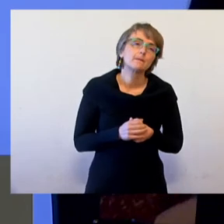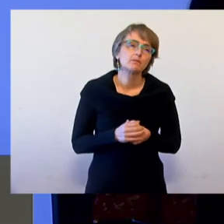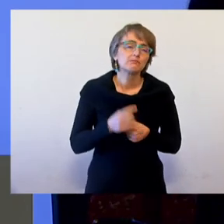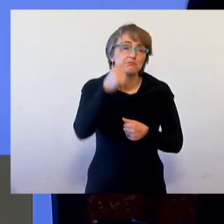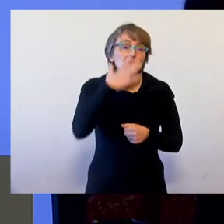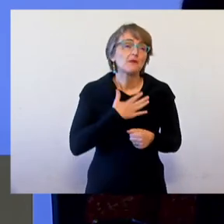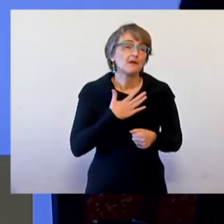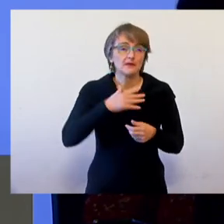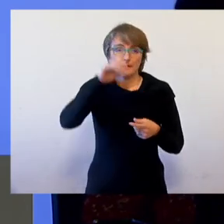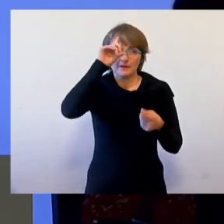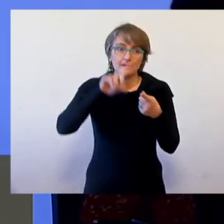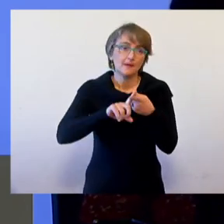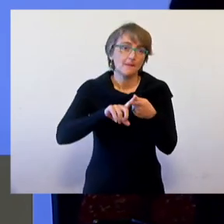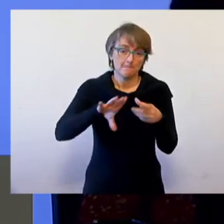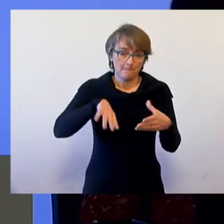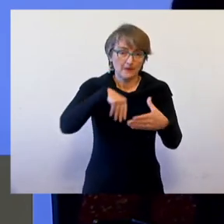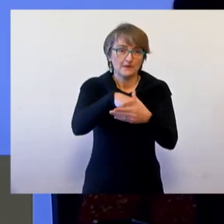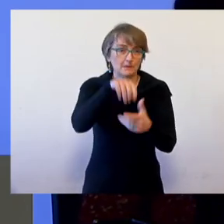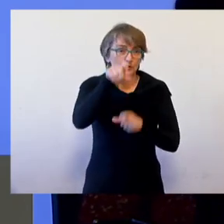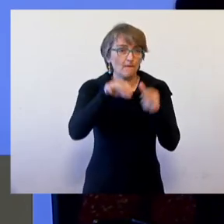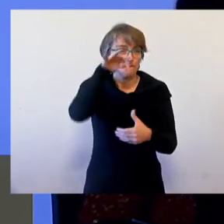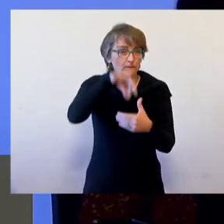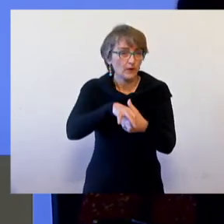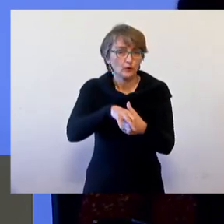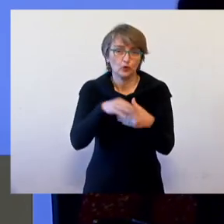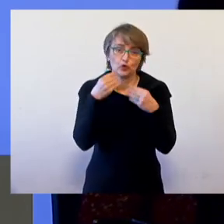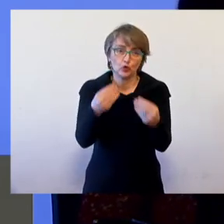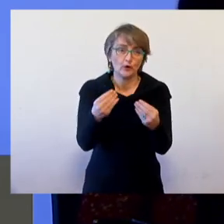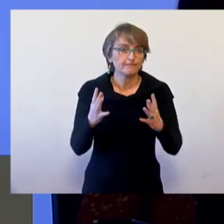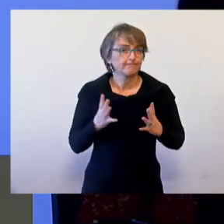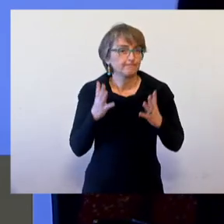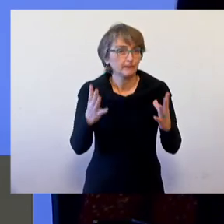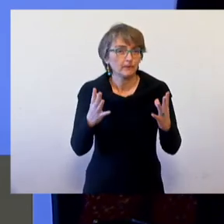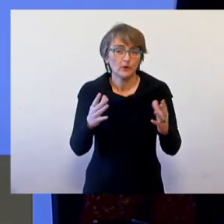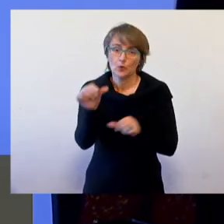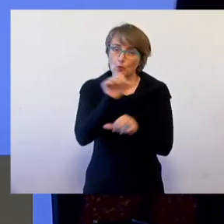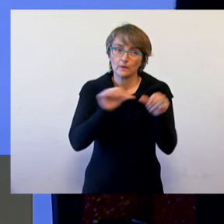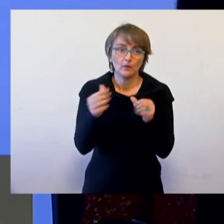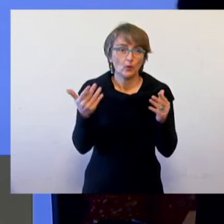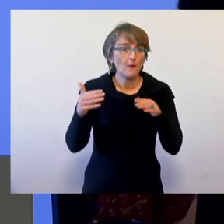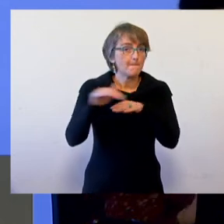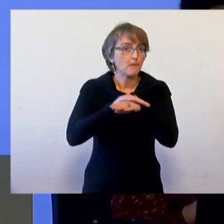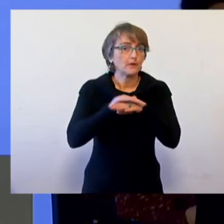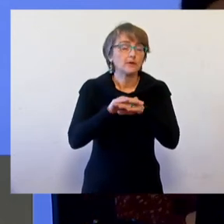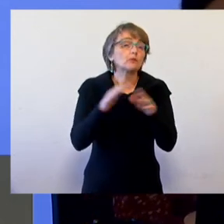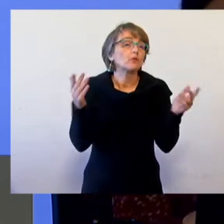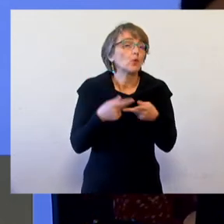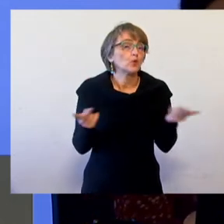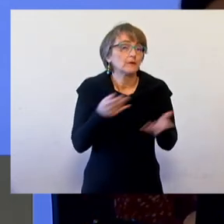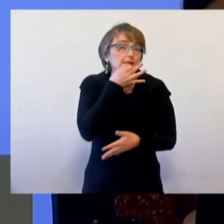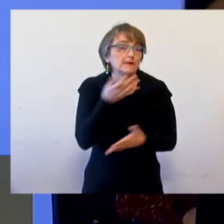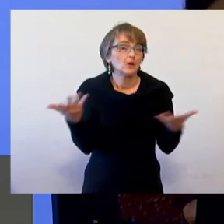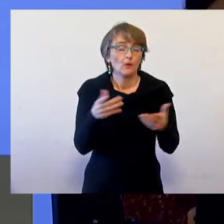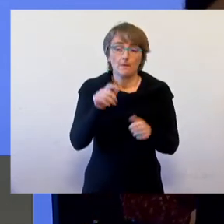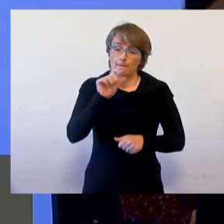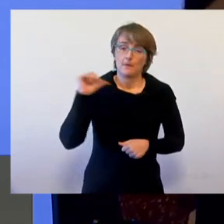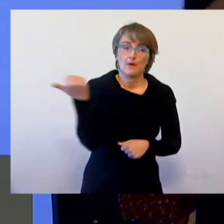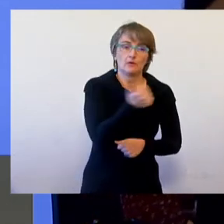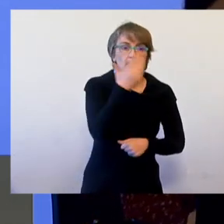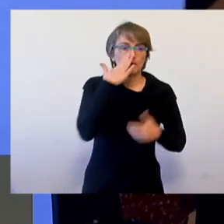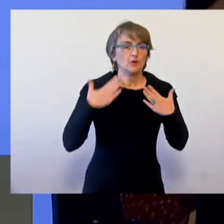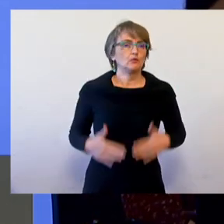la participation, si vous me permettez, c'est aussi la dignité et l'exemplarité du débat public. Je mets aux